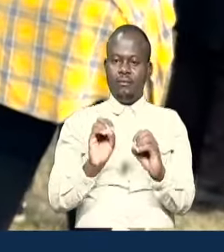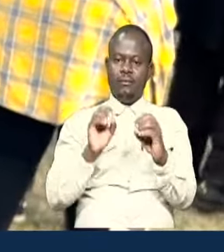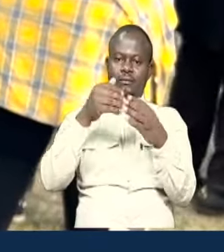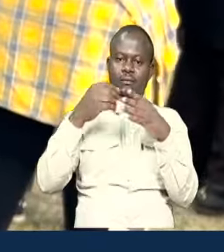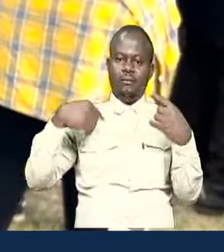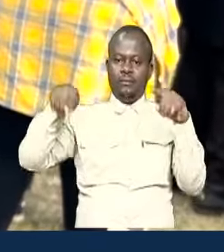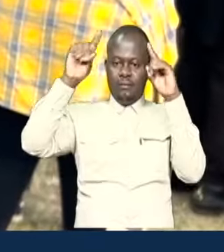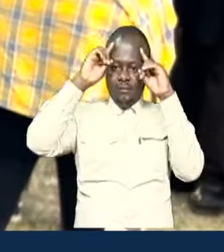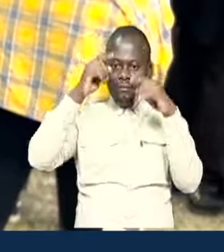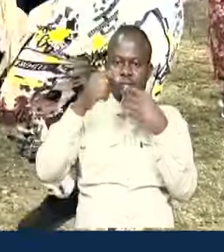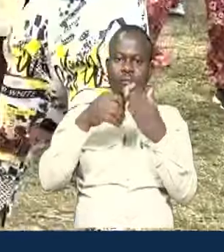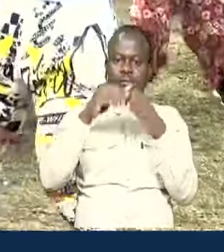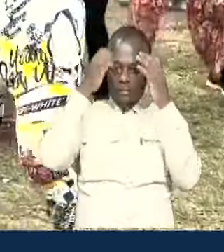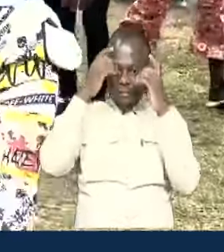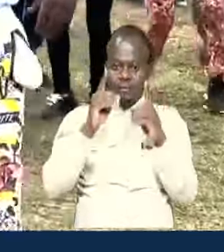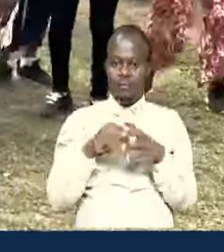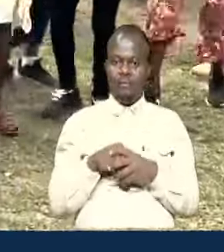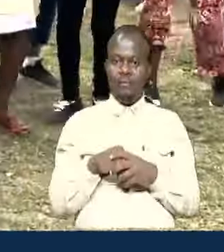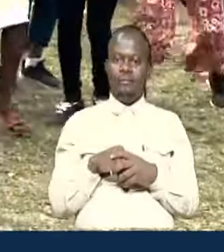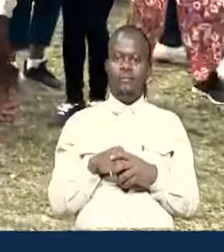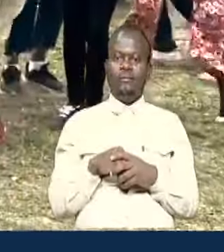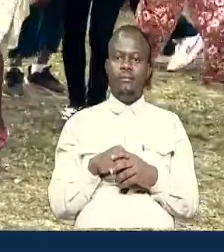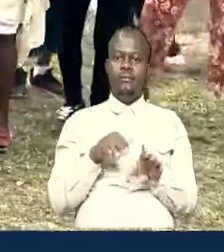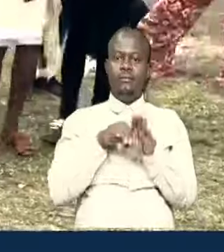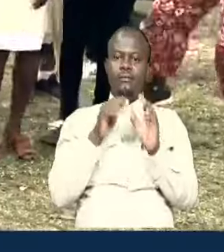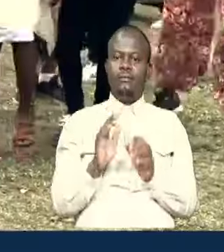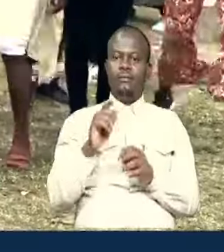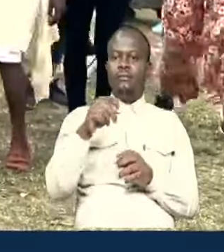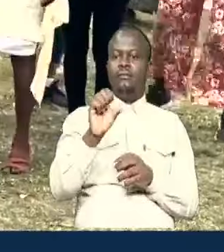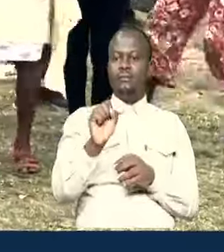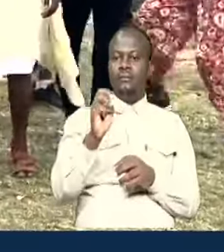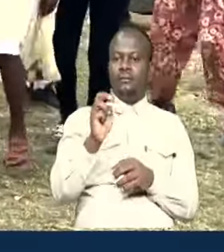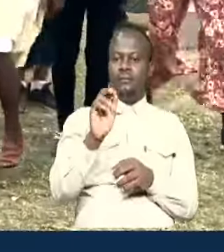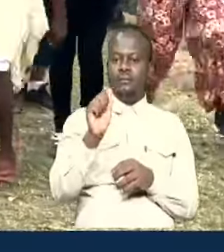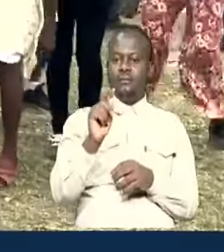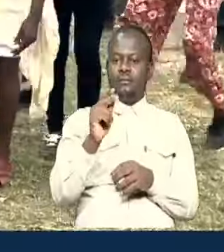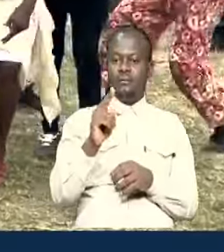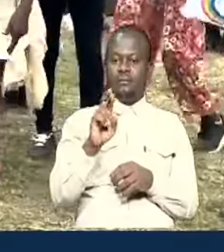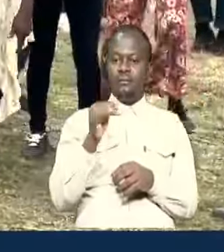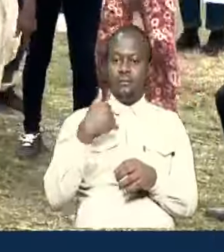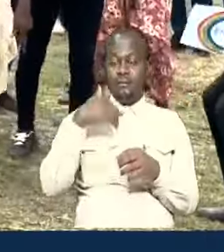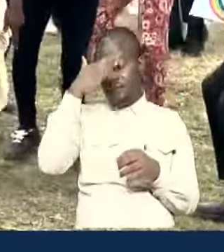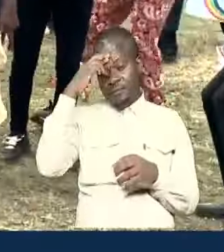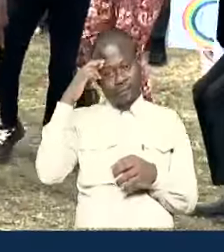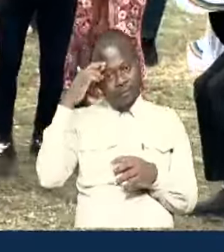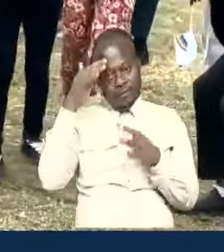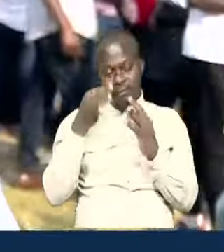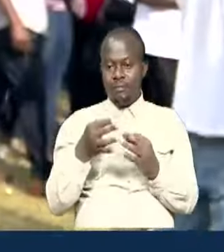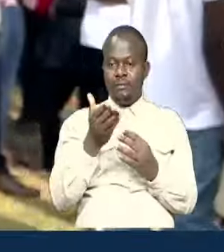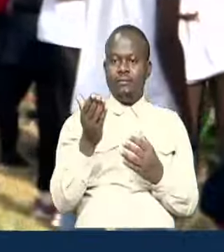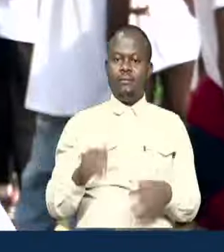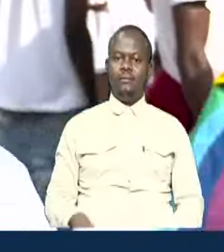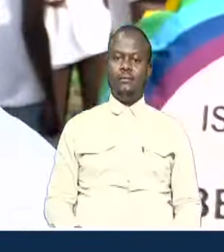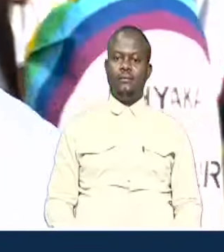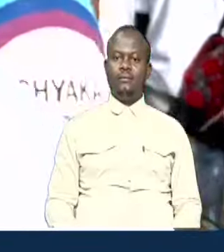kaminuza. Aho ngaho ni mu burezi. Aba bayoboke b'ishyaka PS Imbera kuri nabo ngo bafite impamvu bahisemo PS Imbera kuri.